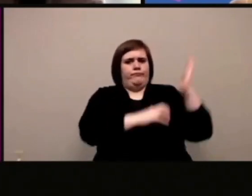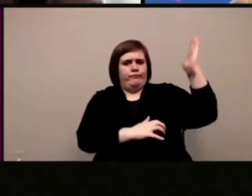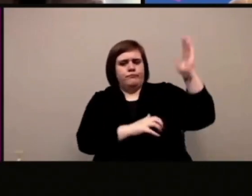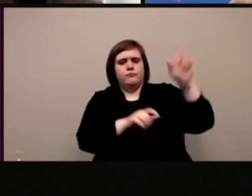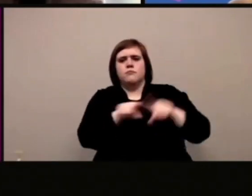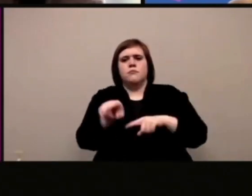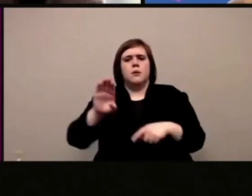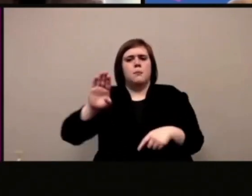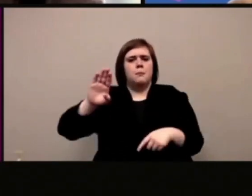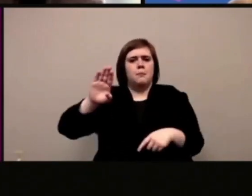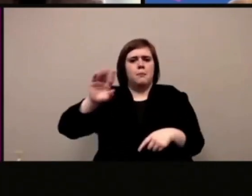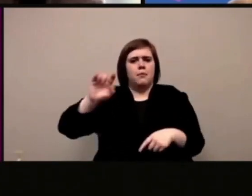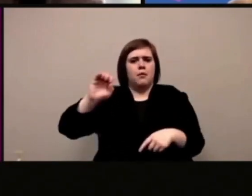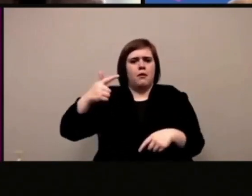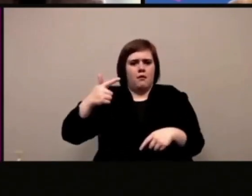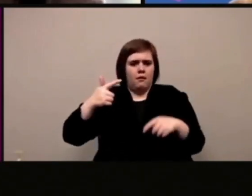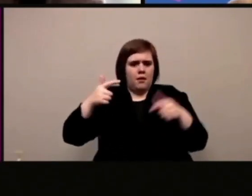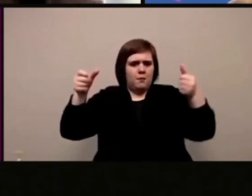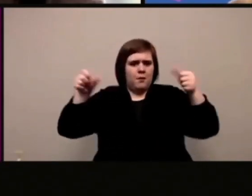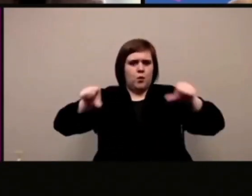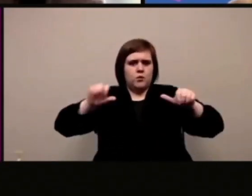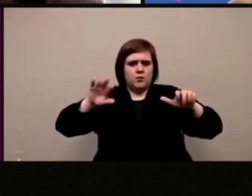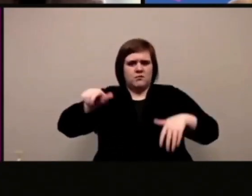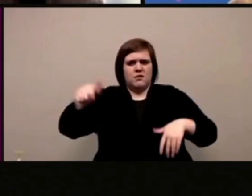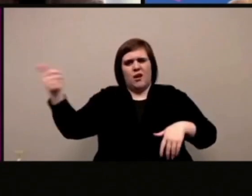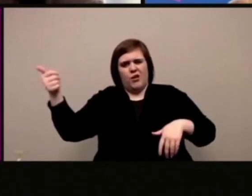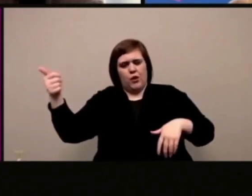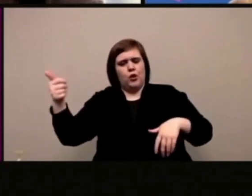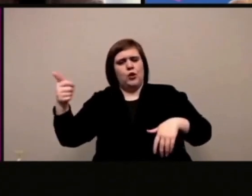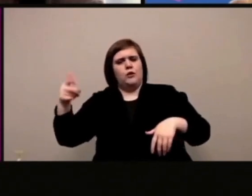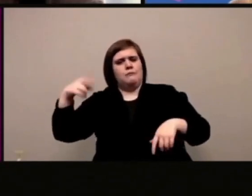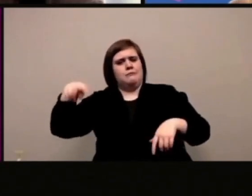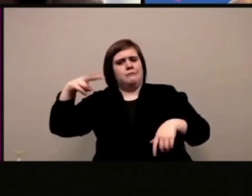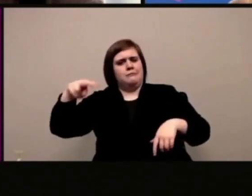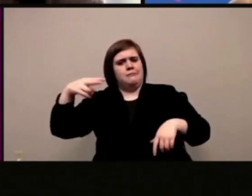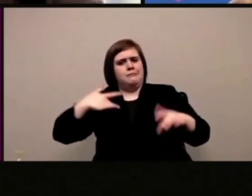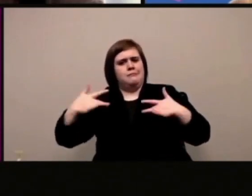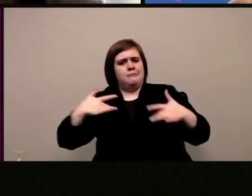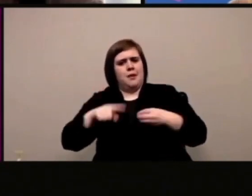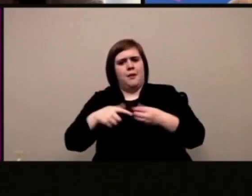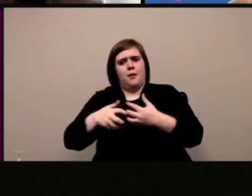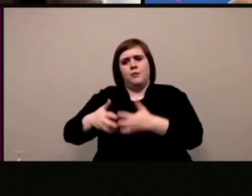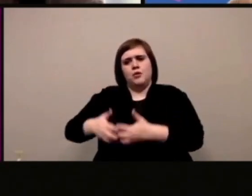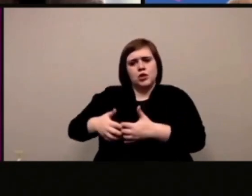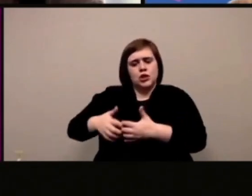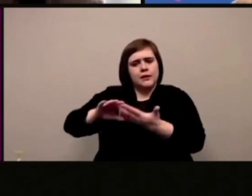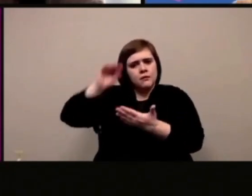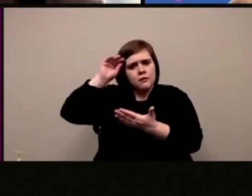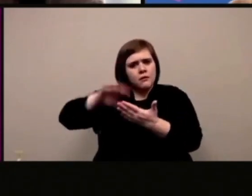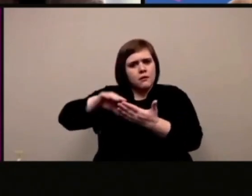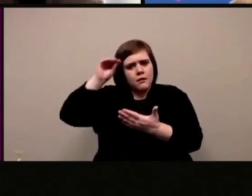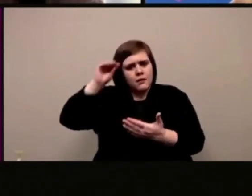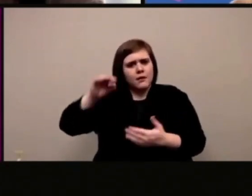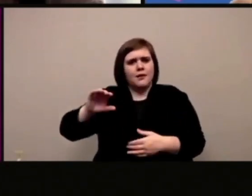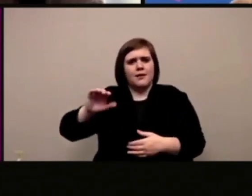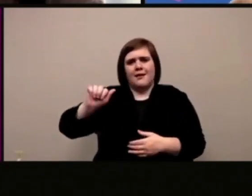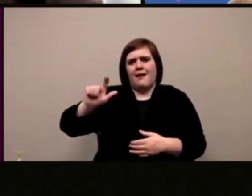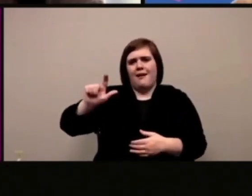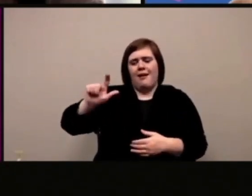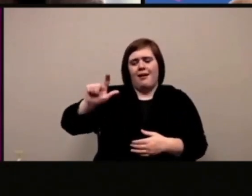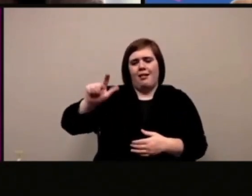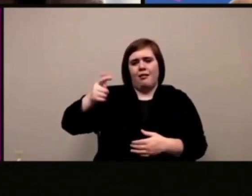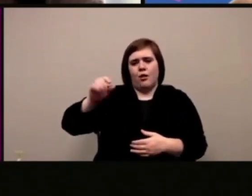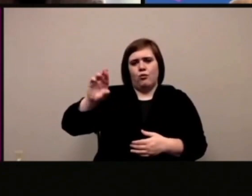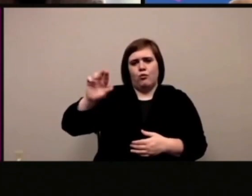ので多くの懸念は解決されますもちろん私たちには